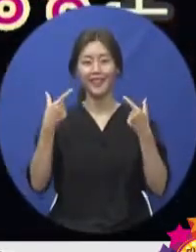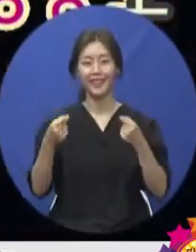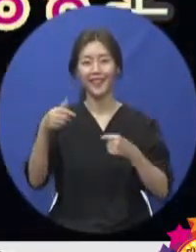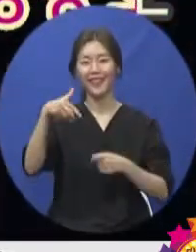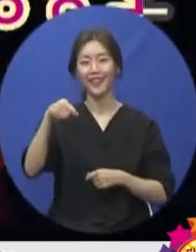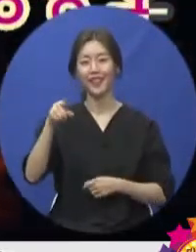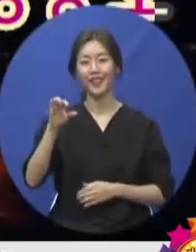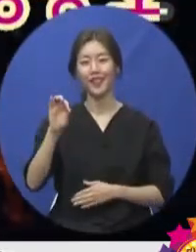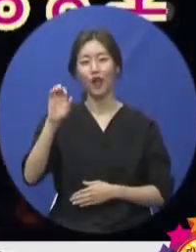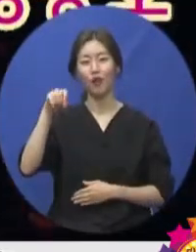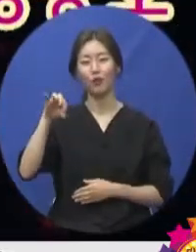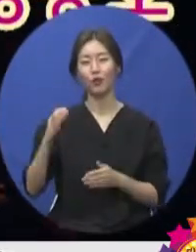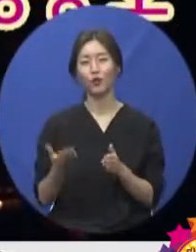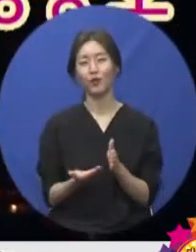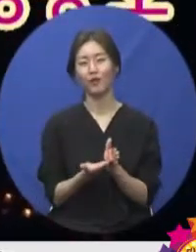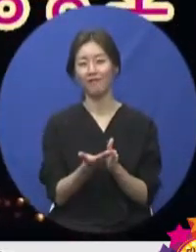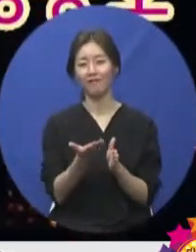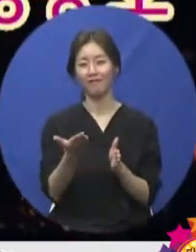성풍어